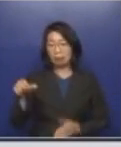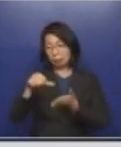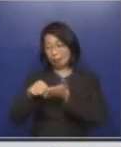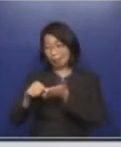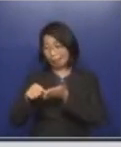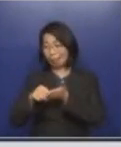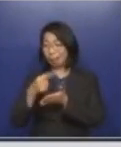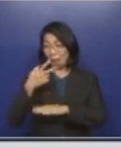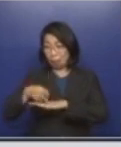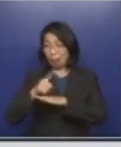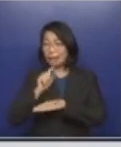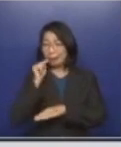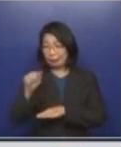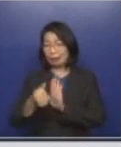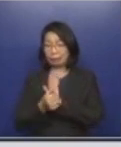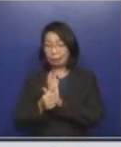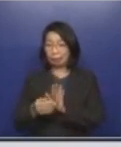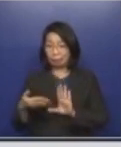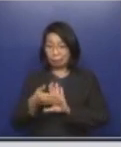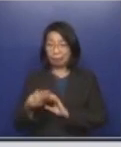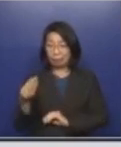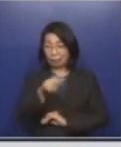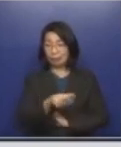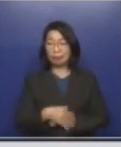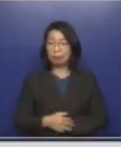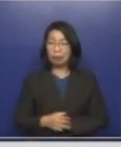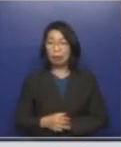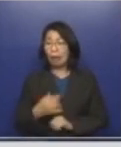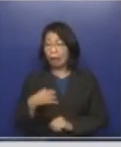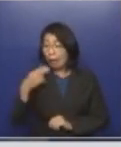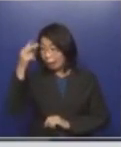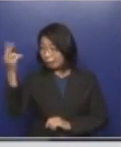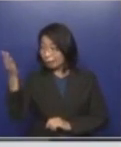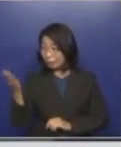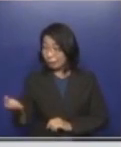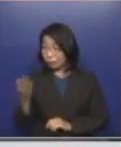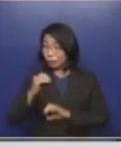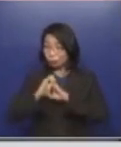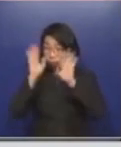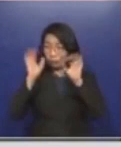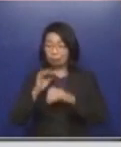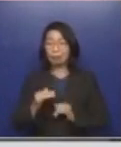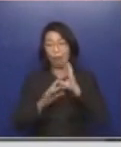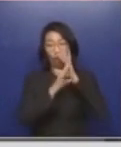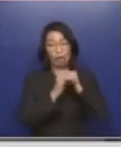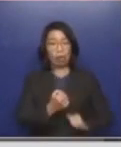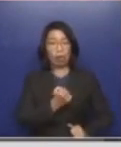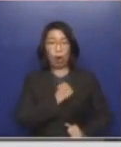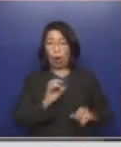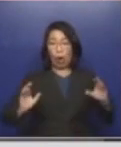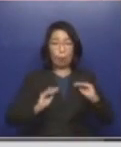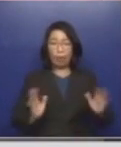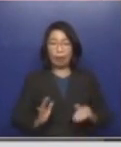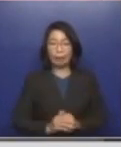ต่ชาวบ้านเห็นหมดนะครับสื่อออกหมดชัดเจนนะครับเขาบอกว่าชาวระยองทนไม่ได้แล้วครับขออีกทีครับสไ